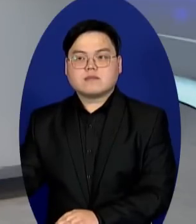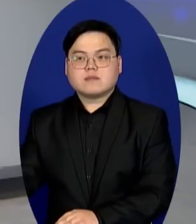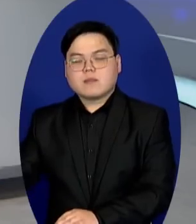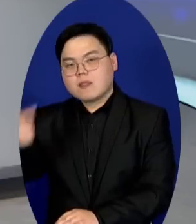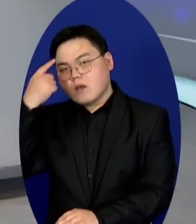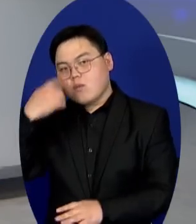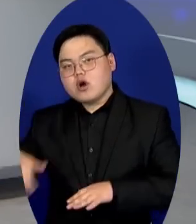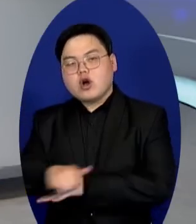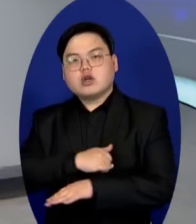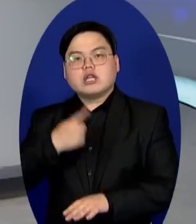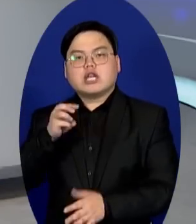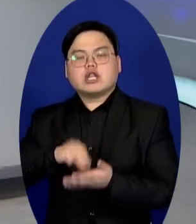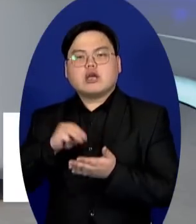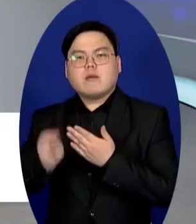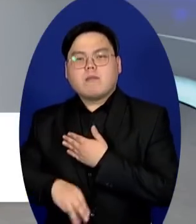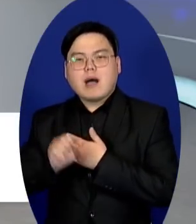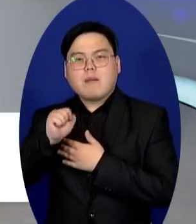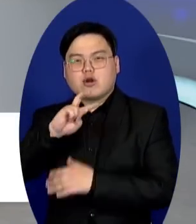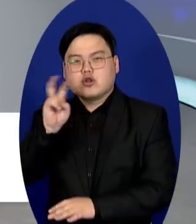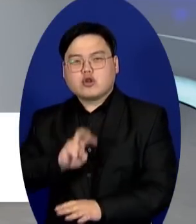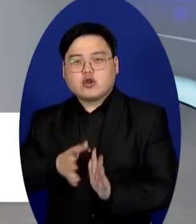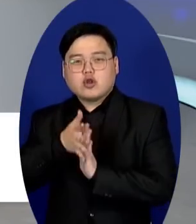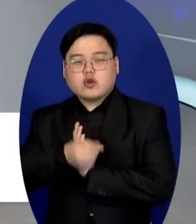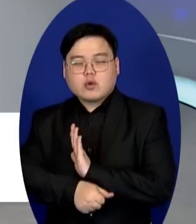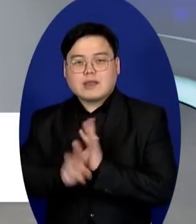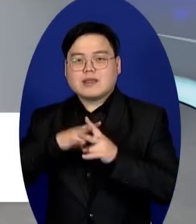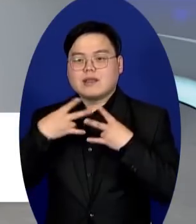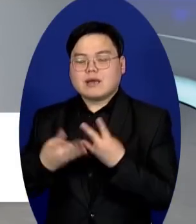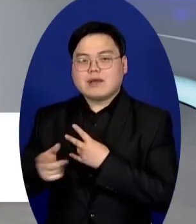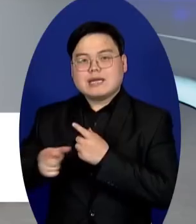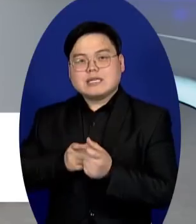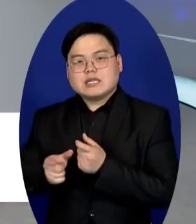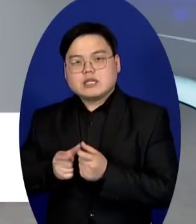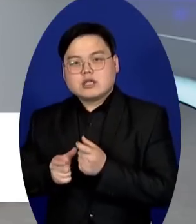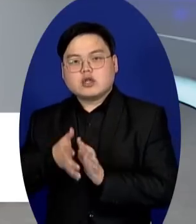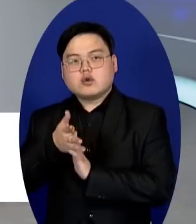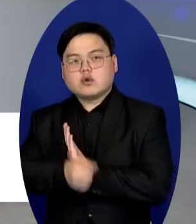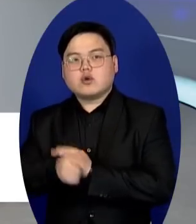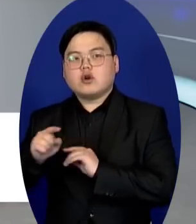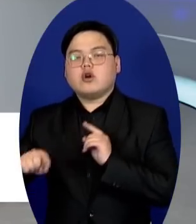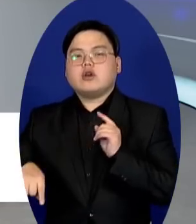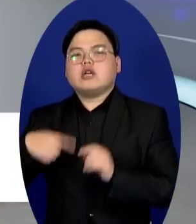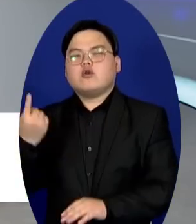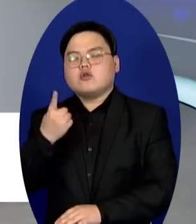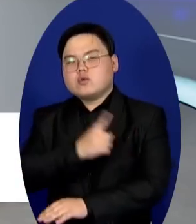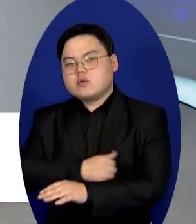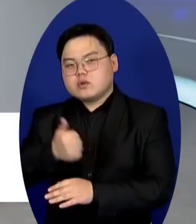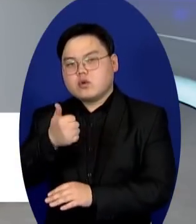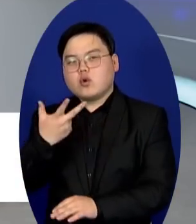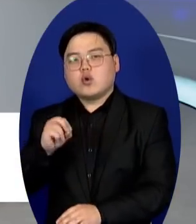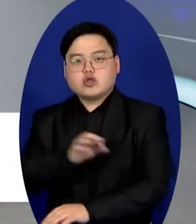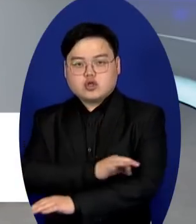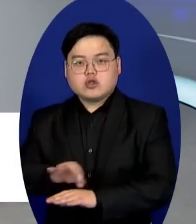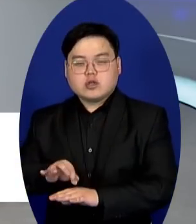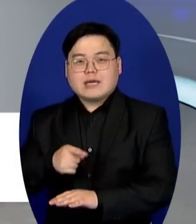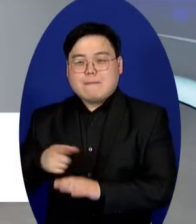Манай улсад 1 тэрбум ам.доллар төрөхгүй төсөвтөч нийгмийн эдийн засаг улсын төсөвт үзүүлэх нөлөөгөөр өндөр ачаалбагдaltaй 30 гаруй төсөл байдаг. За тэнд ажиллах боловсон хүчнийг